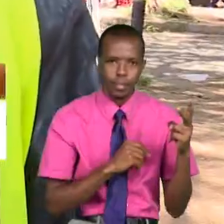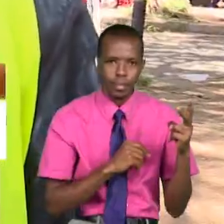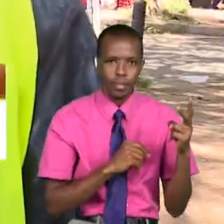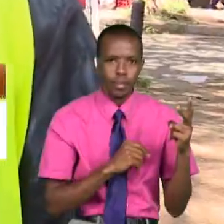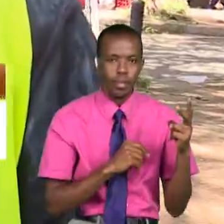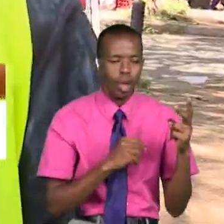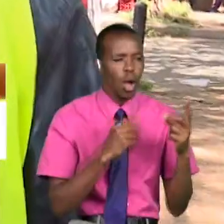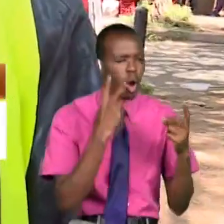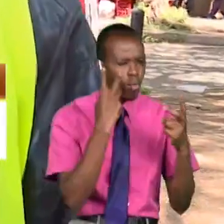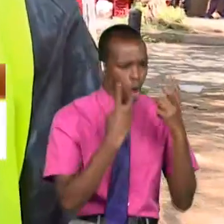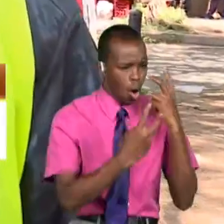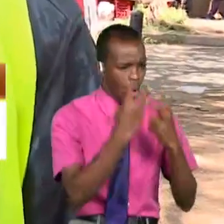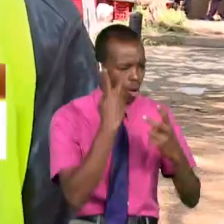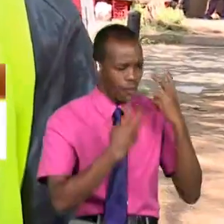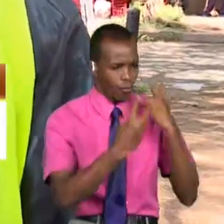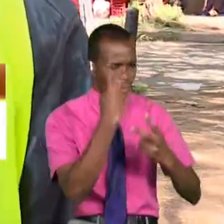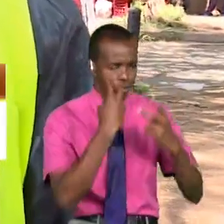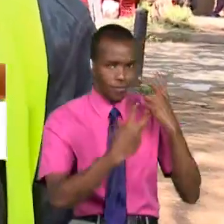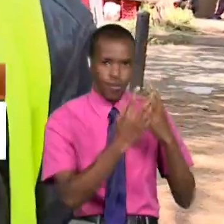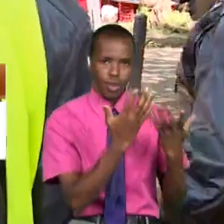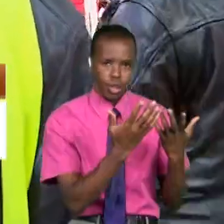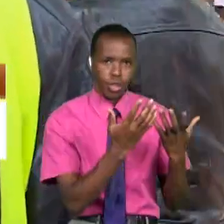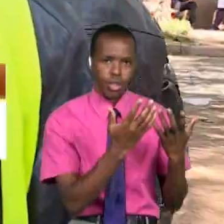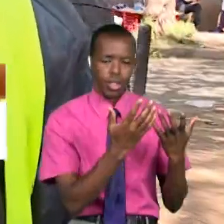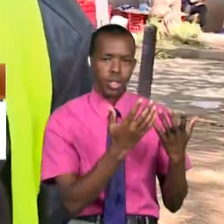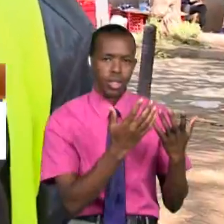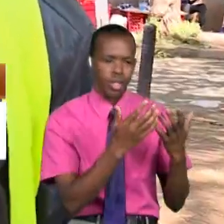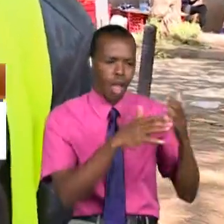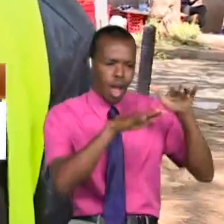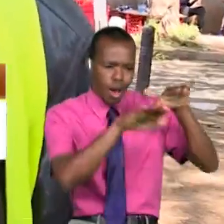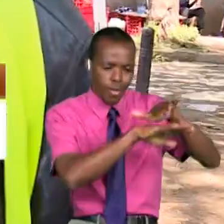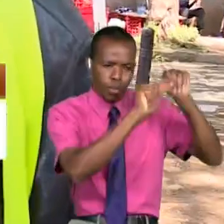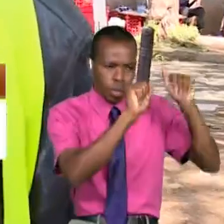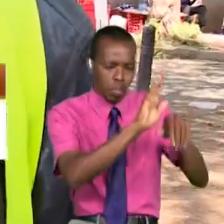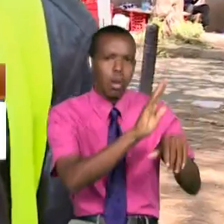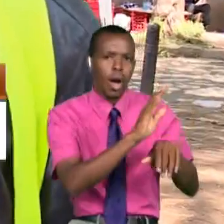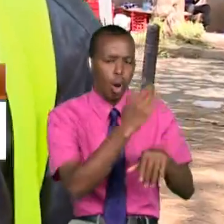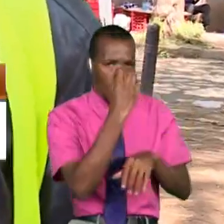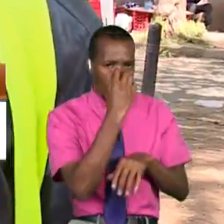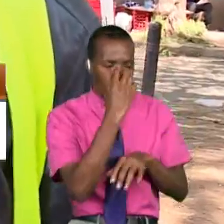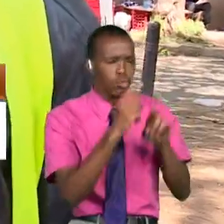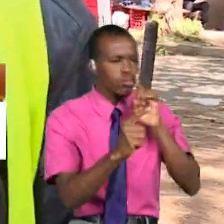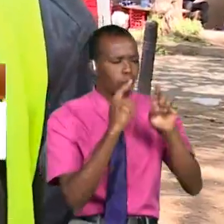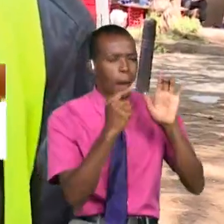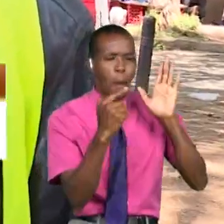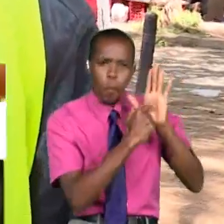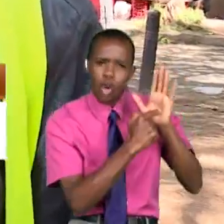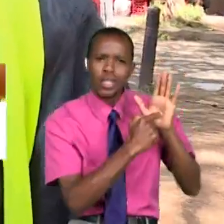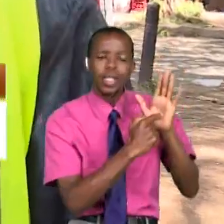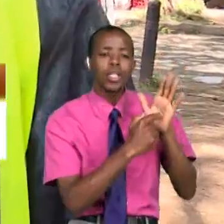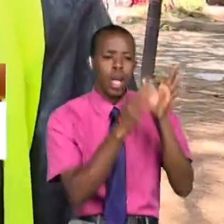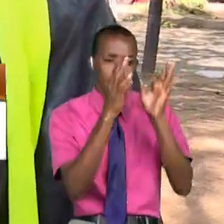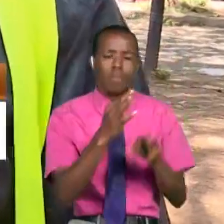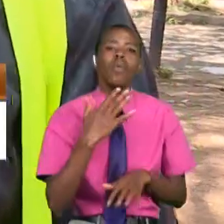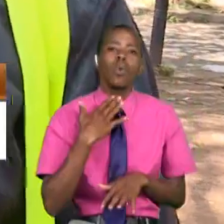maoni ambayo ilitolewa na mtoko wake ambaye ni William Samoei Ruto, aliongea point akasema, kama nataka